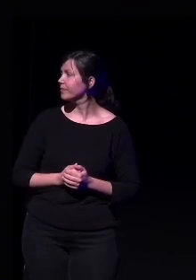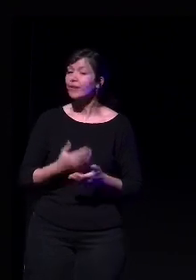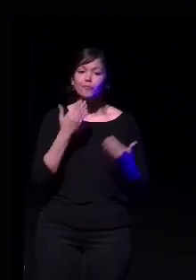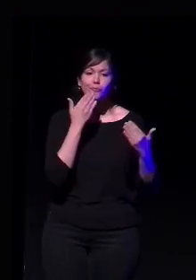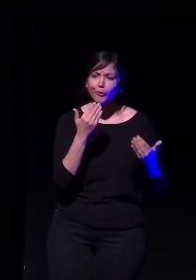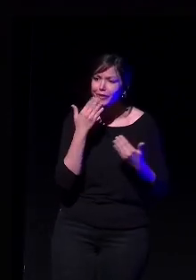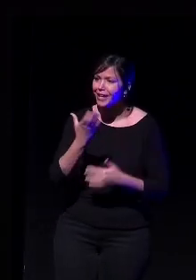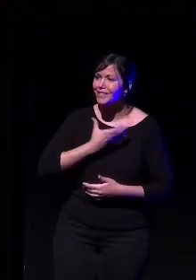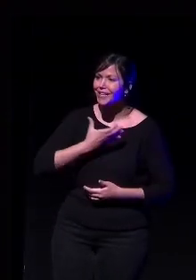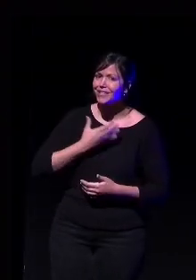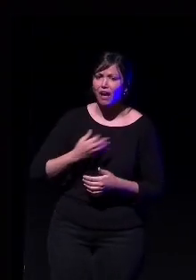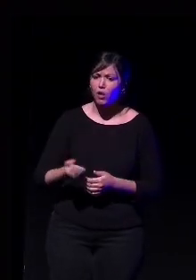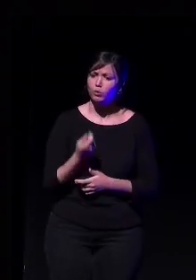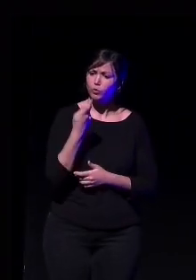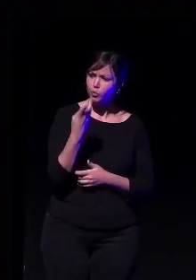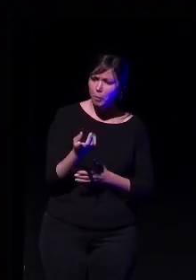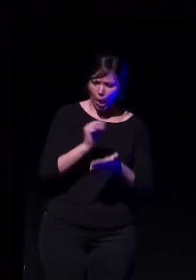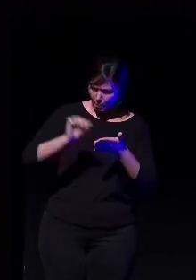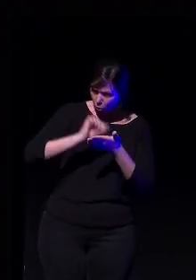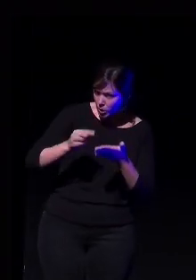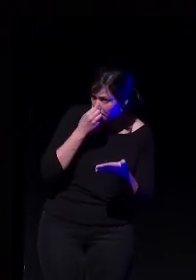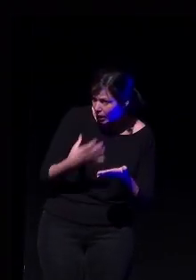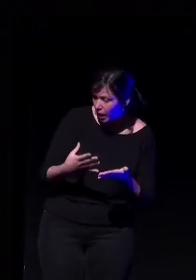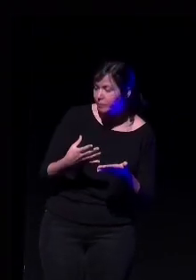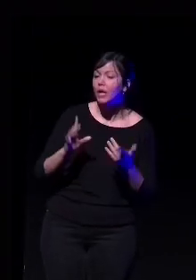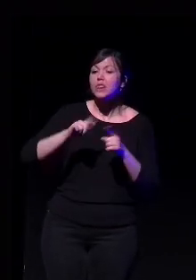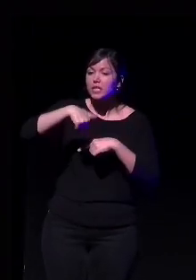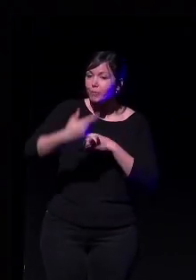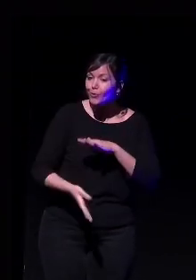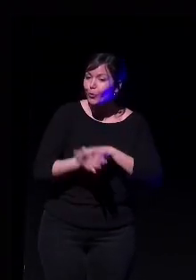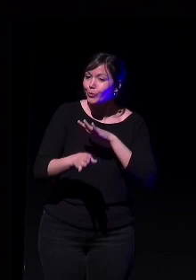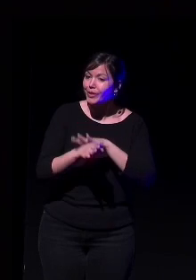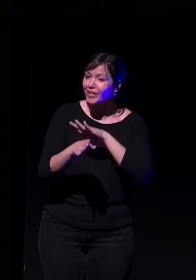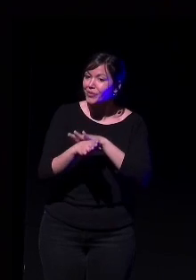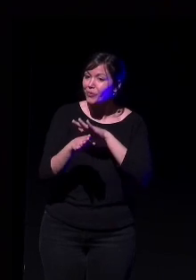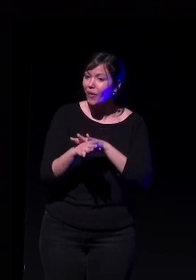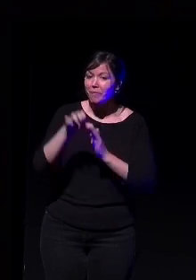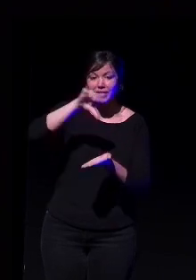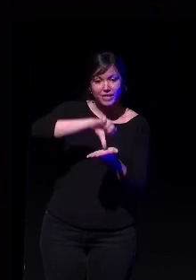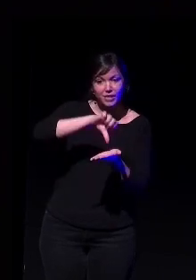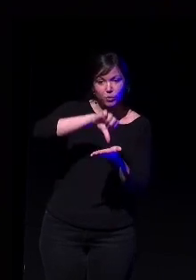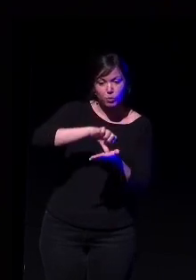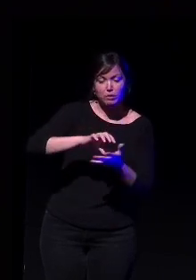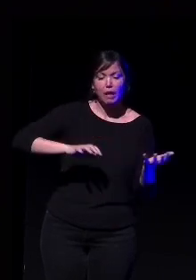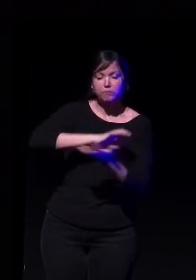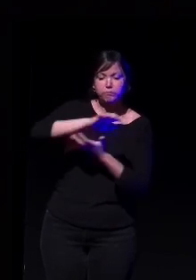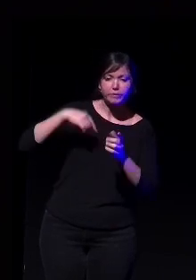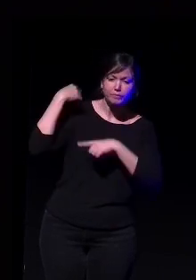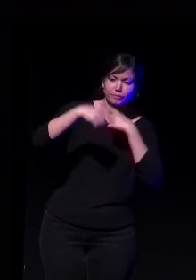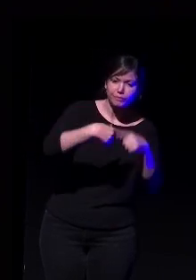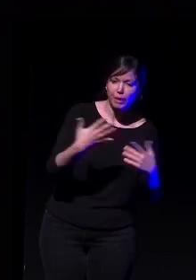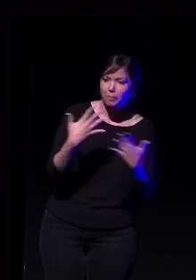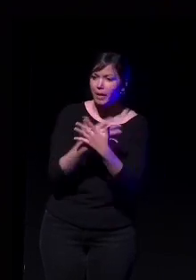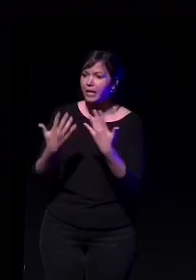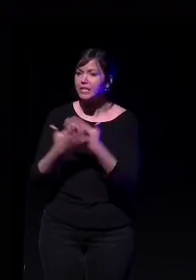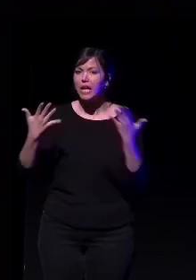Moltes gràcies, alcalde. Aquestes xifres les apuntem bé. Continuem ara en aquesta ciutat barreja de tradició i creativitat, com ha dit l'alcalde, i